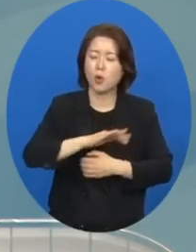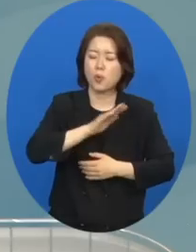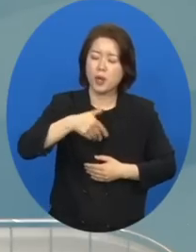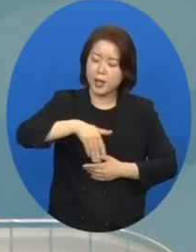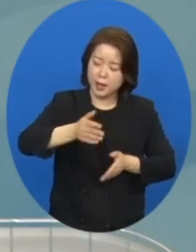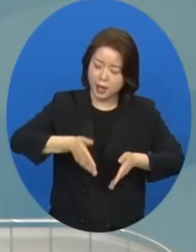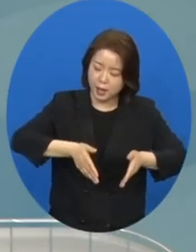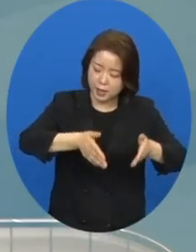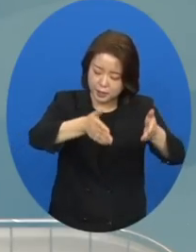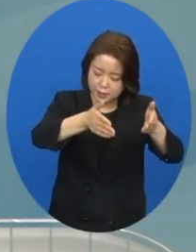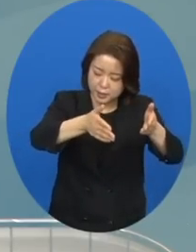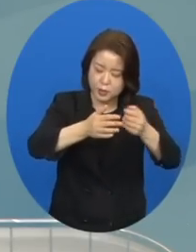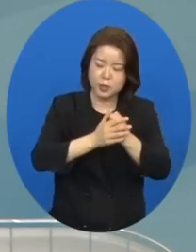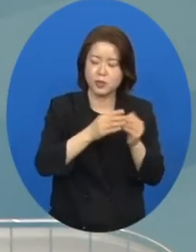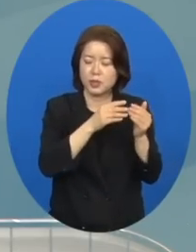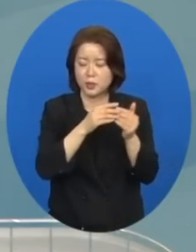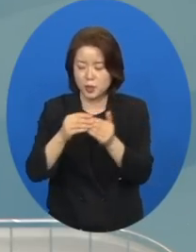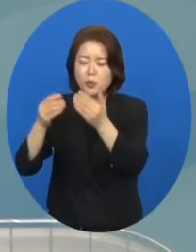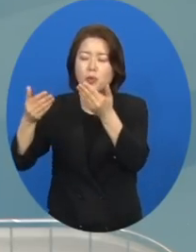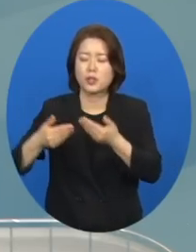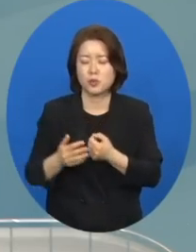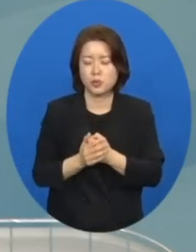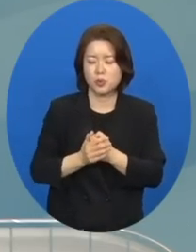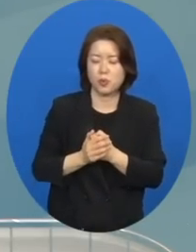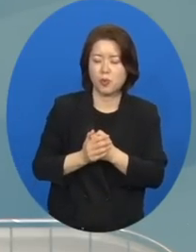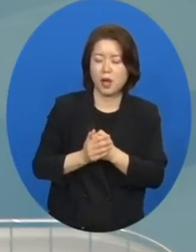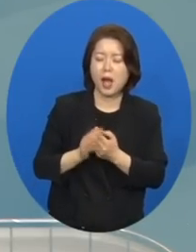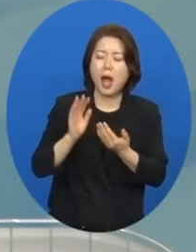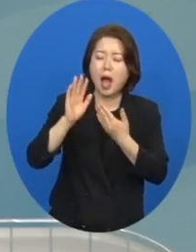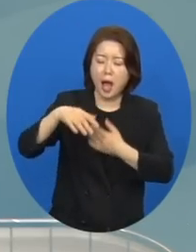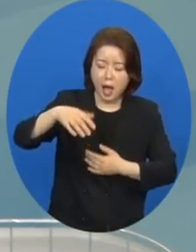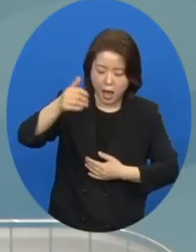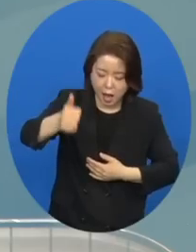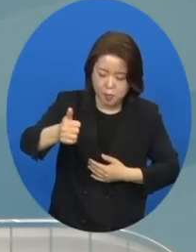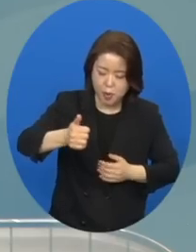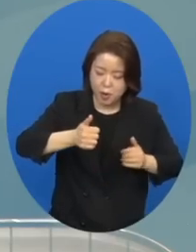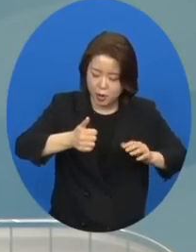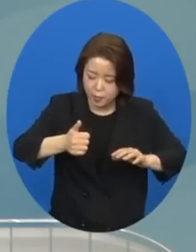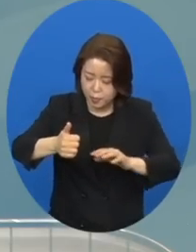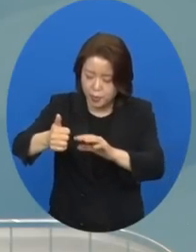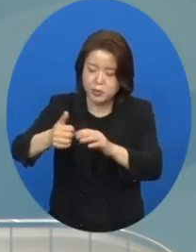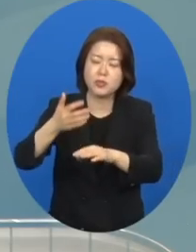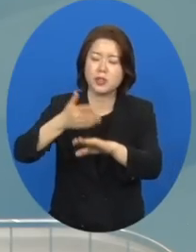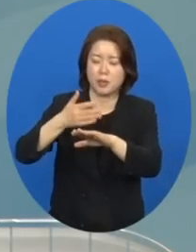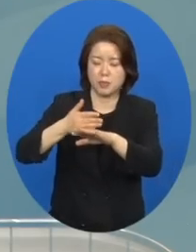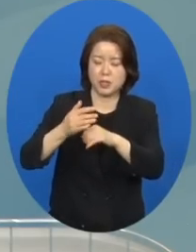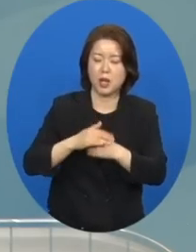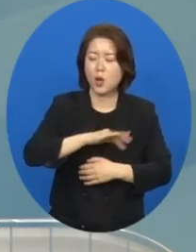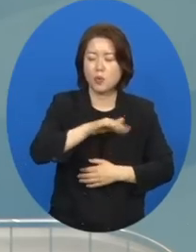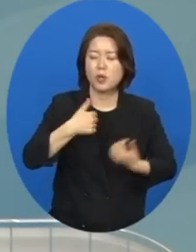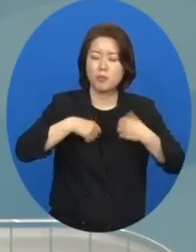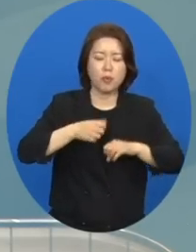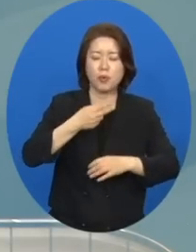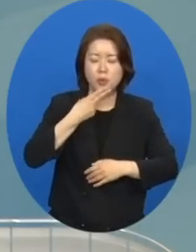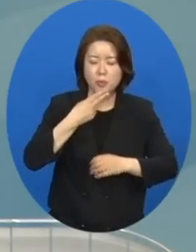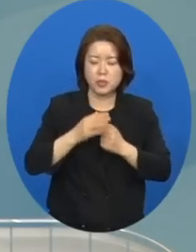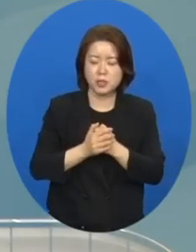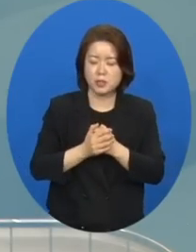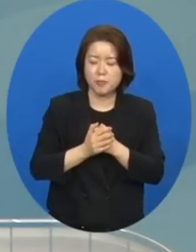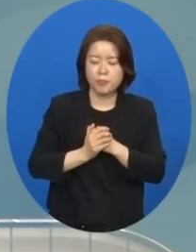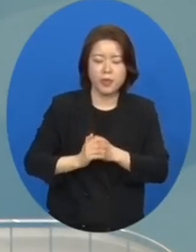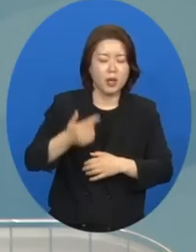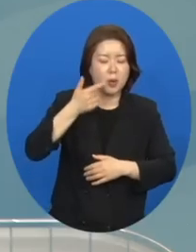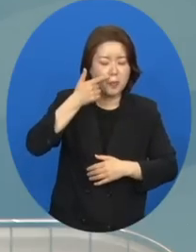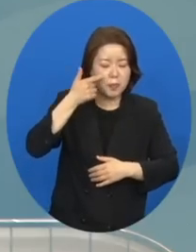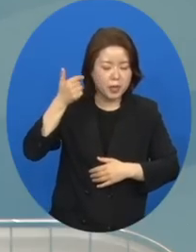길을 인도해 주시고 앞서 가셔서 이끌어 주시니 감사합니다 우리를 포기하지 않는 하시고 1위가 다가올 때에